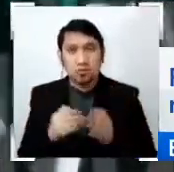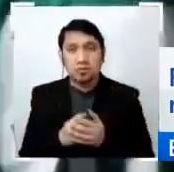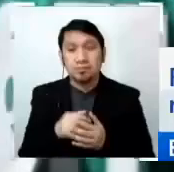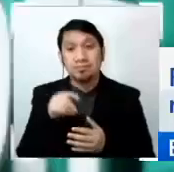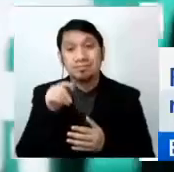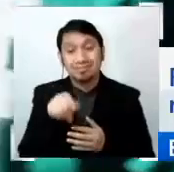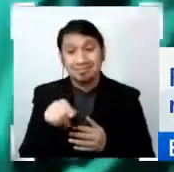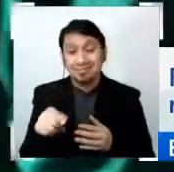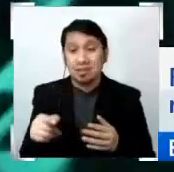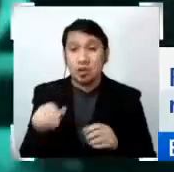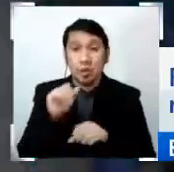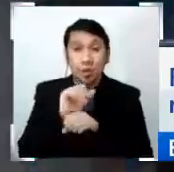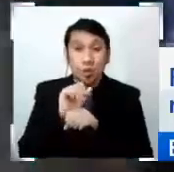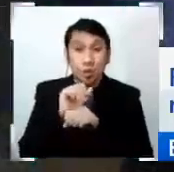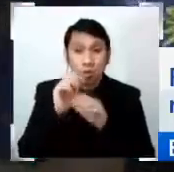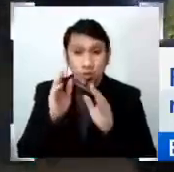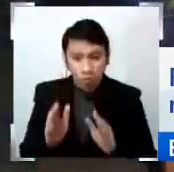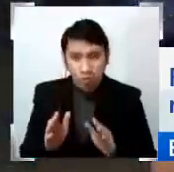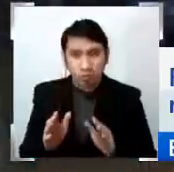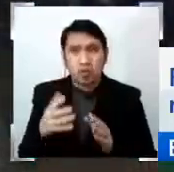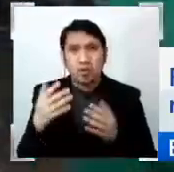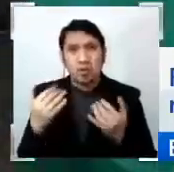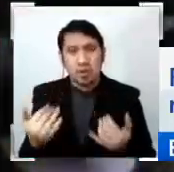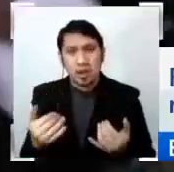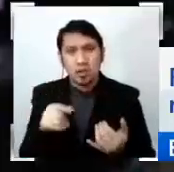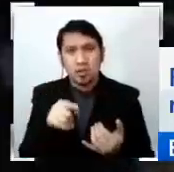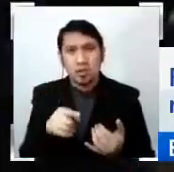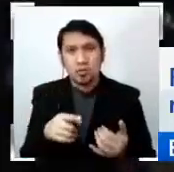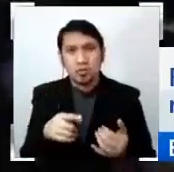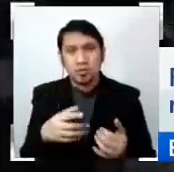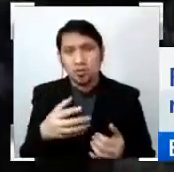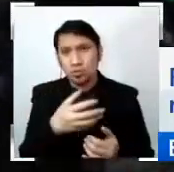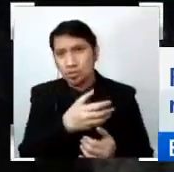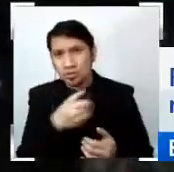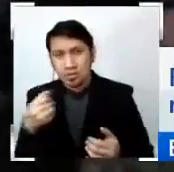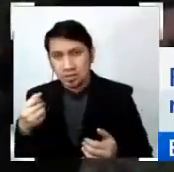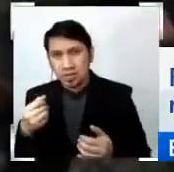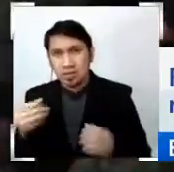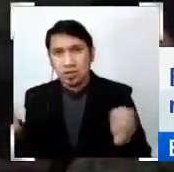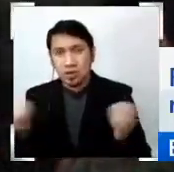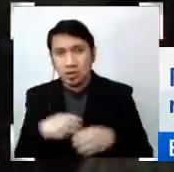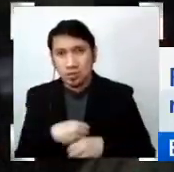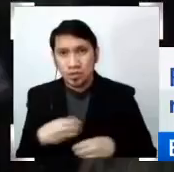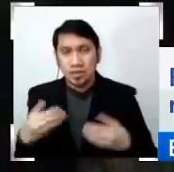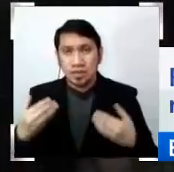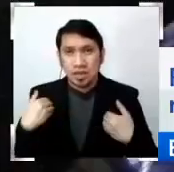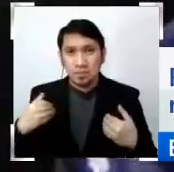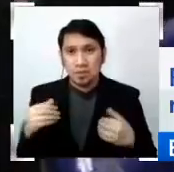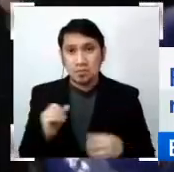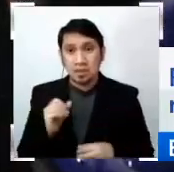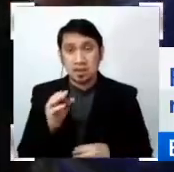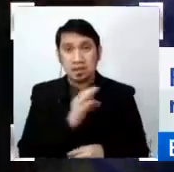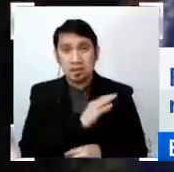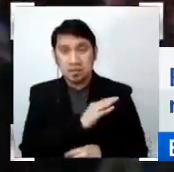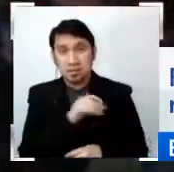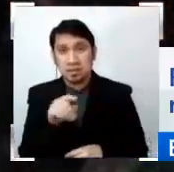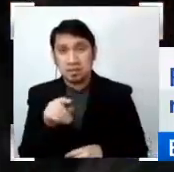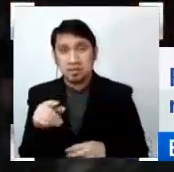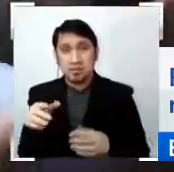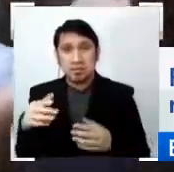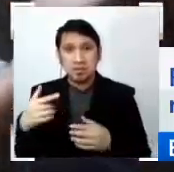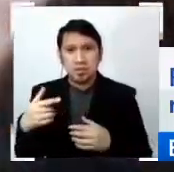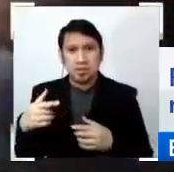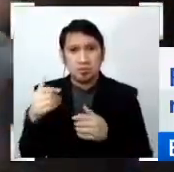consumer owners para umano bawiin ang opisina. Nagpang-abot sa labi nito ang mga tauhan ng General Manager na si Engineer Melchor